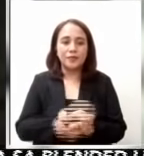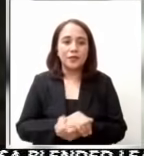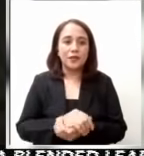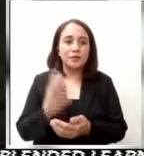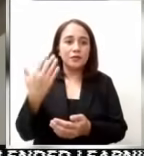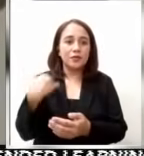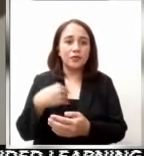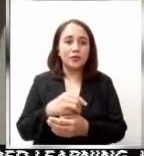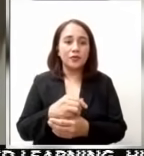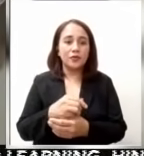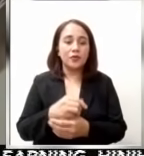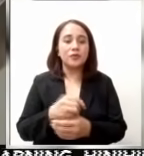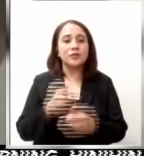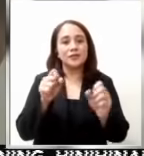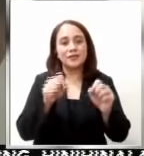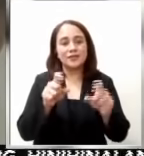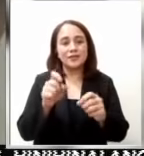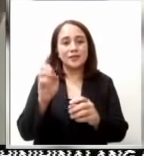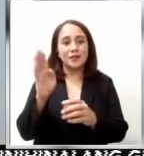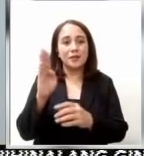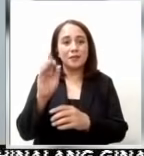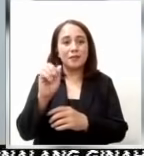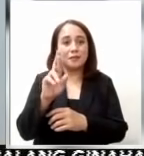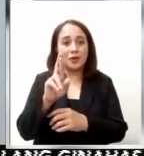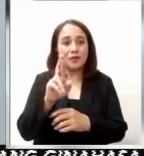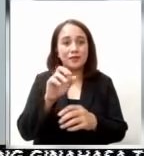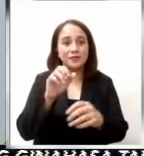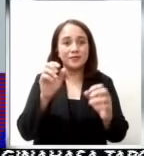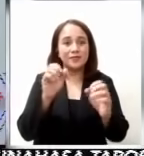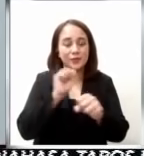nawala ng trabaho dahil sa pandemic. Okay, malaki po.